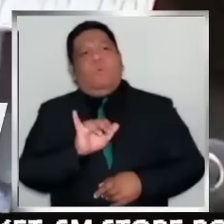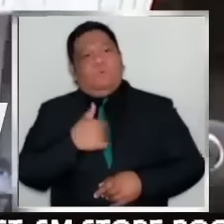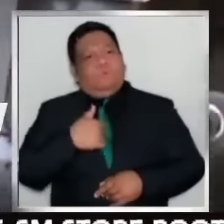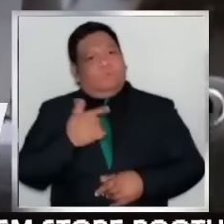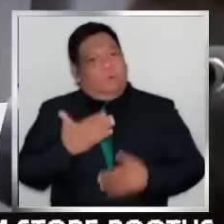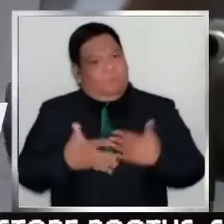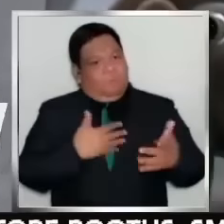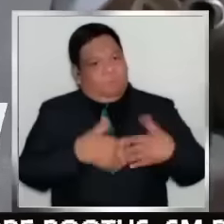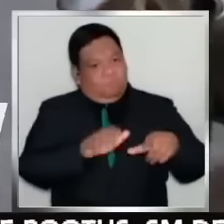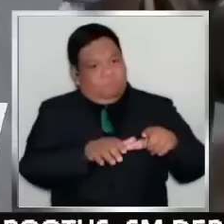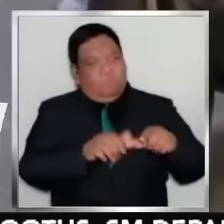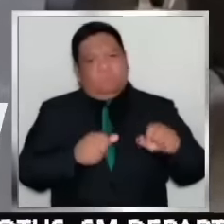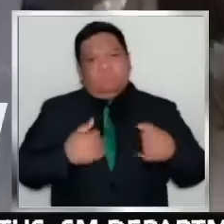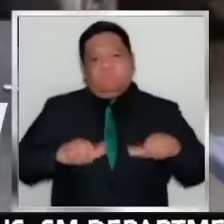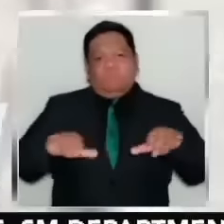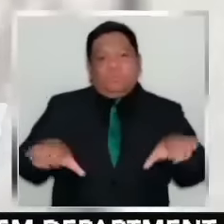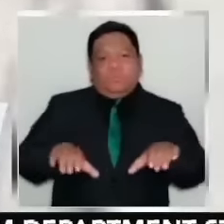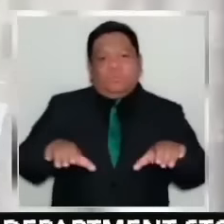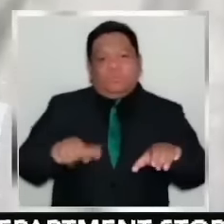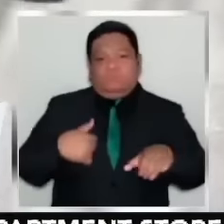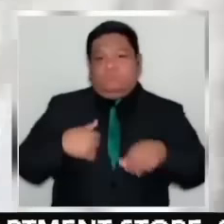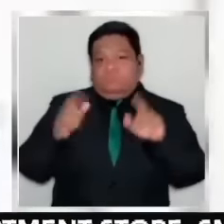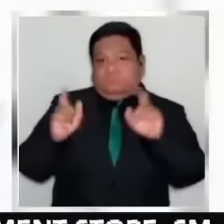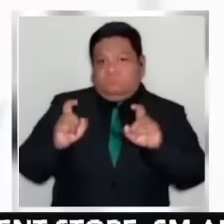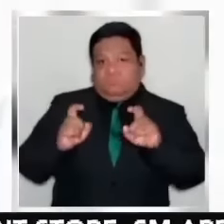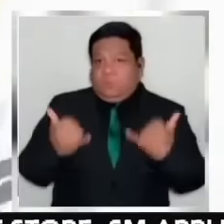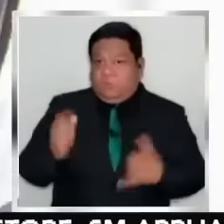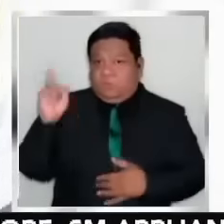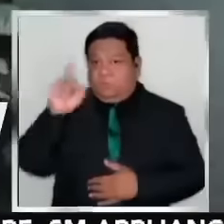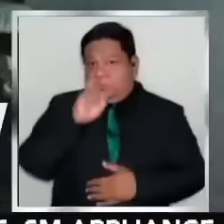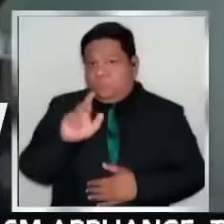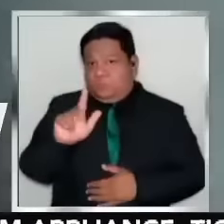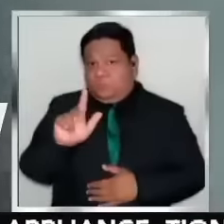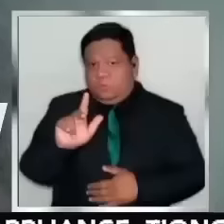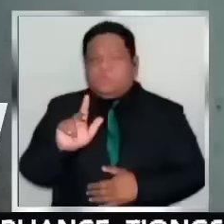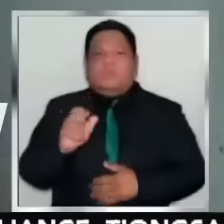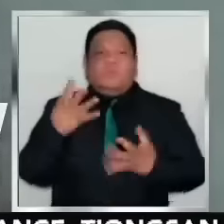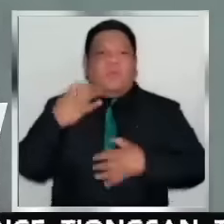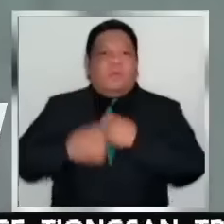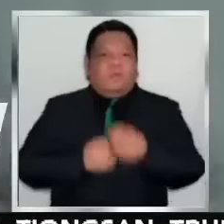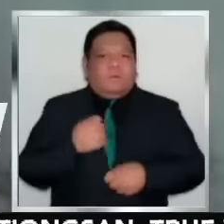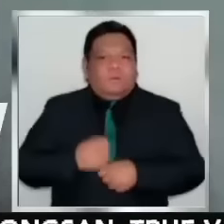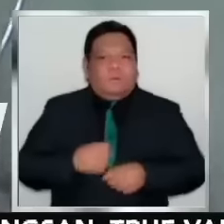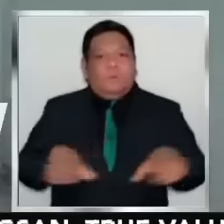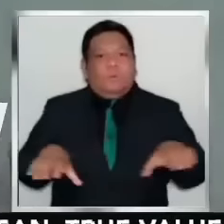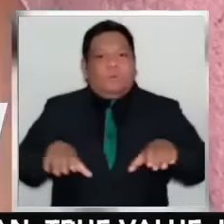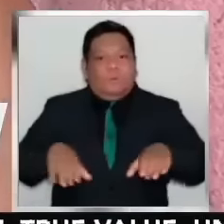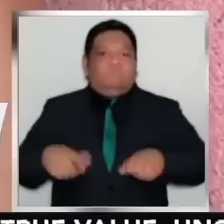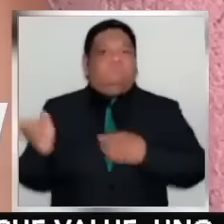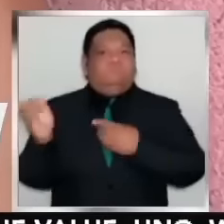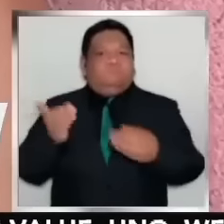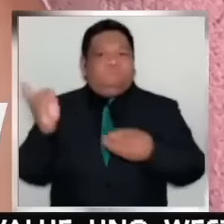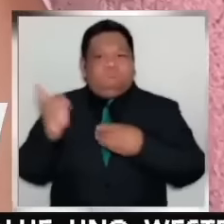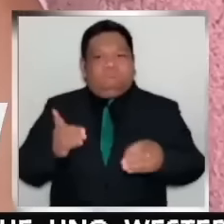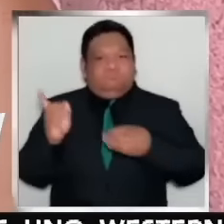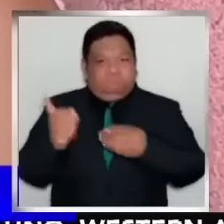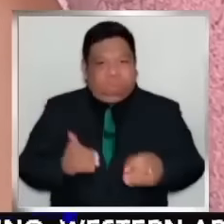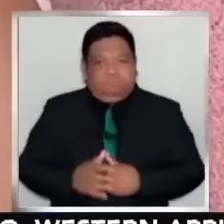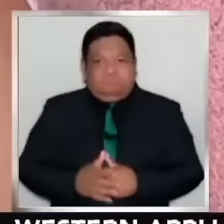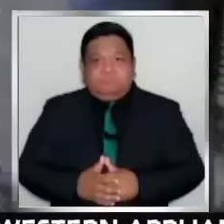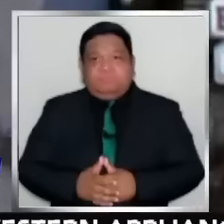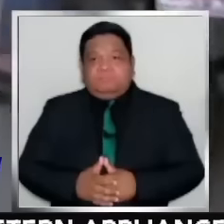Ngayon, 23 anyos na si Ace at ilang taon na rin nagtatrabaho bilang delivery rider. Siya lang masipag na